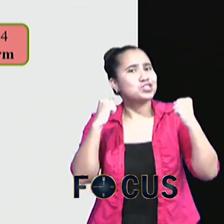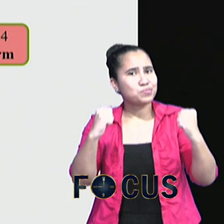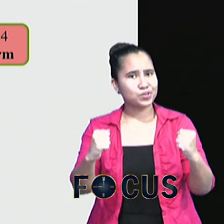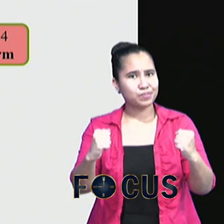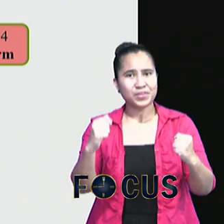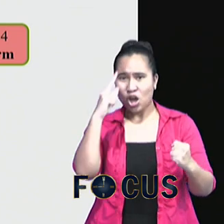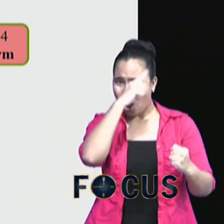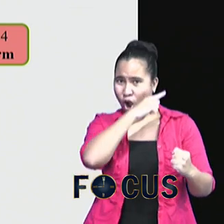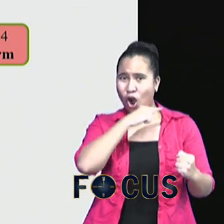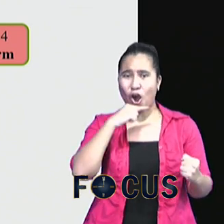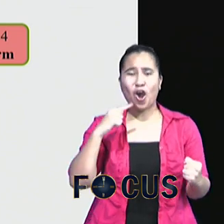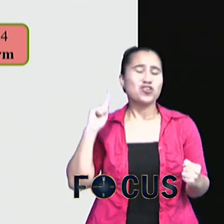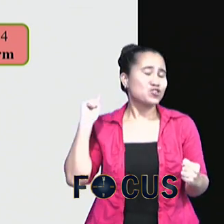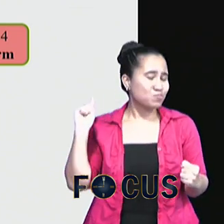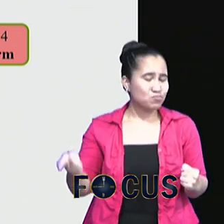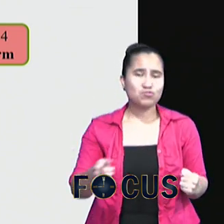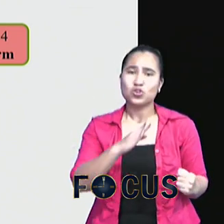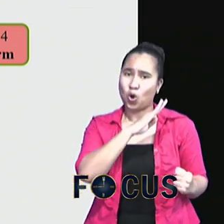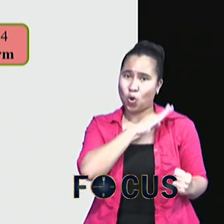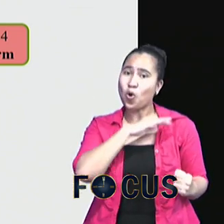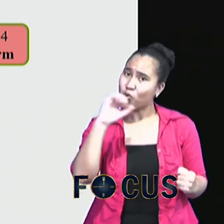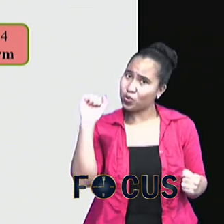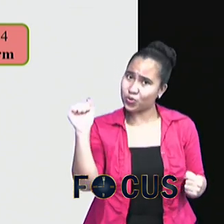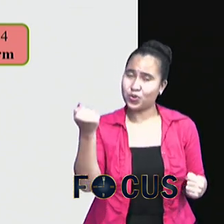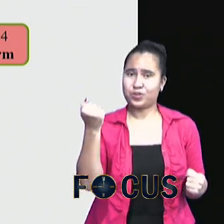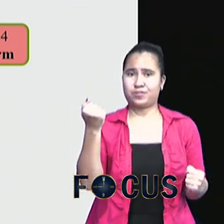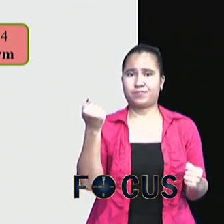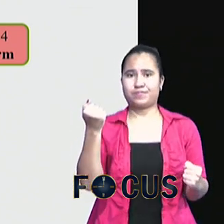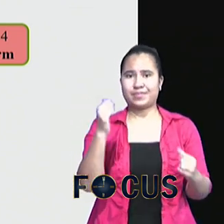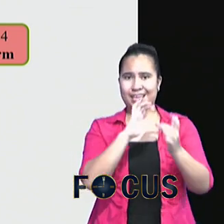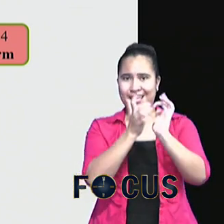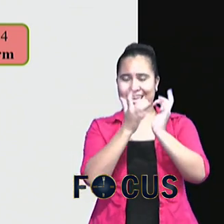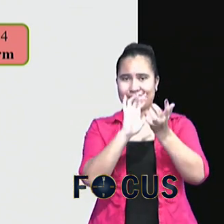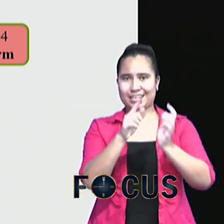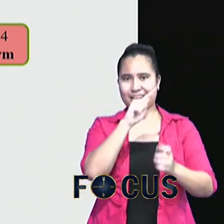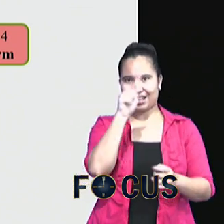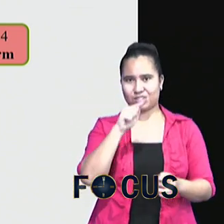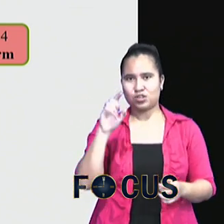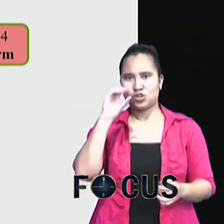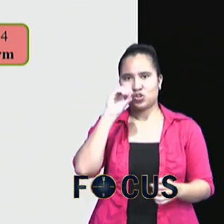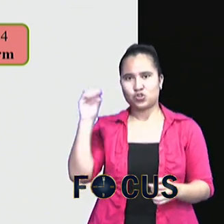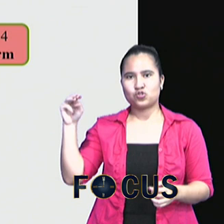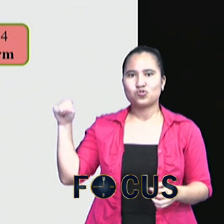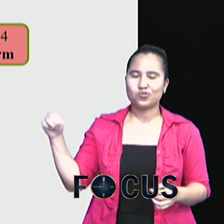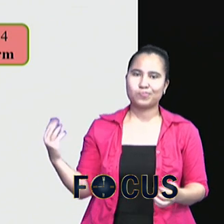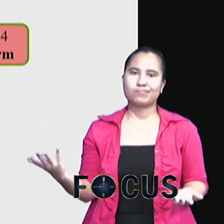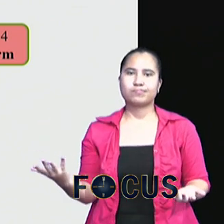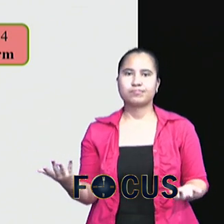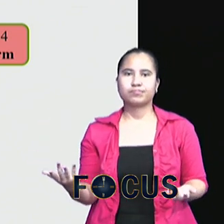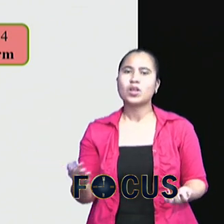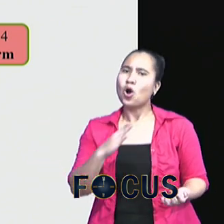die ouders dus ook daarvan op de hoogte zijn. Hetzelfde geldt voor WhatsApp en andere